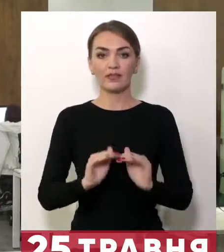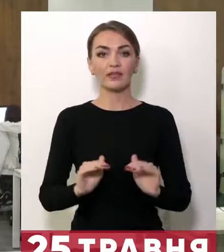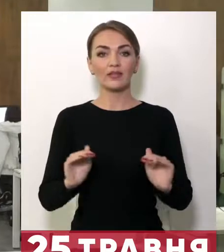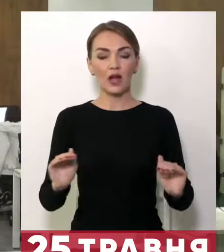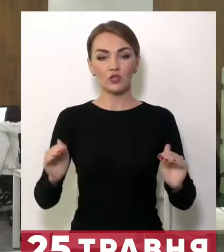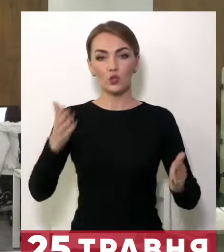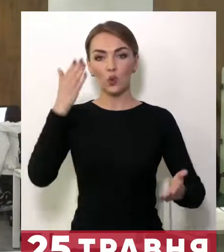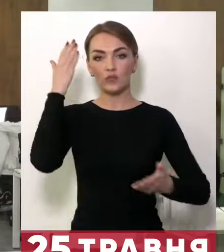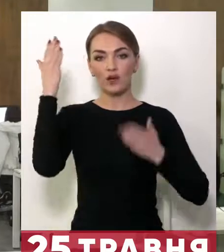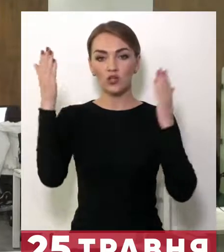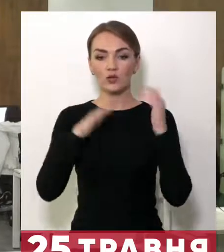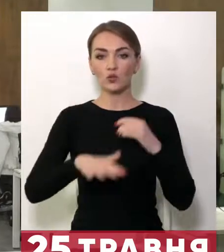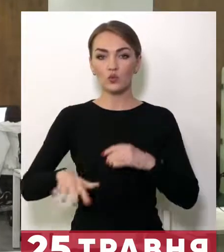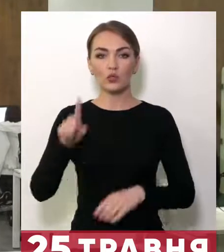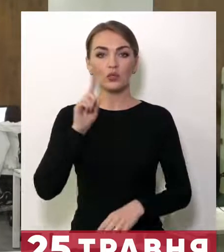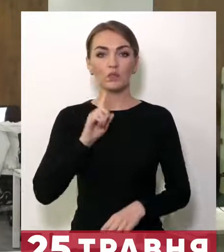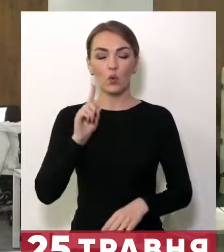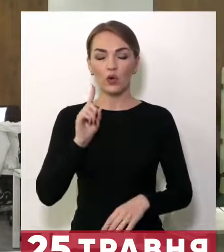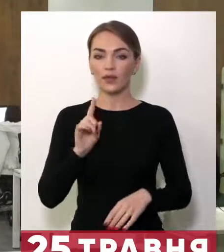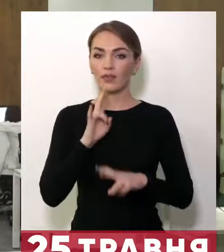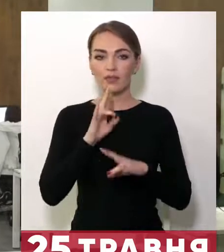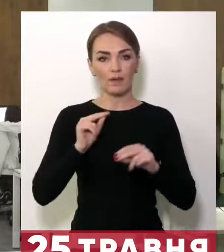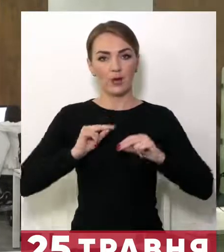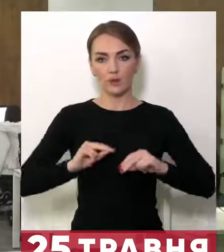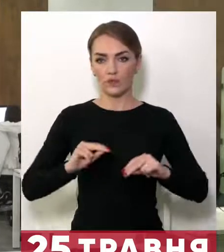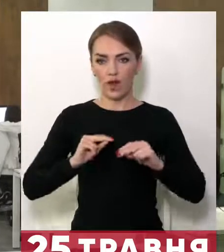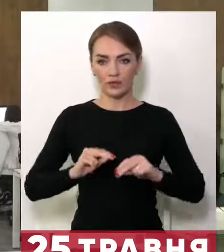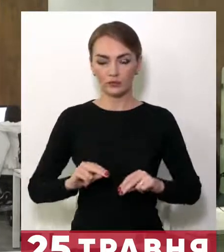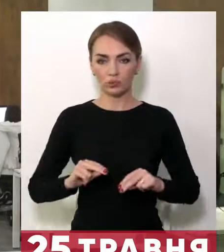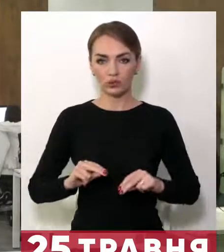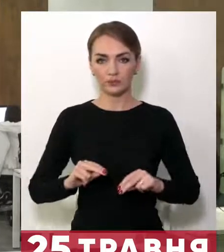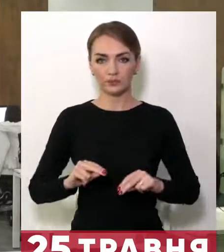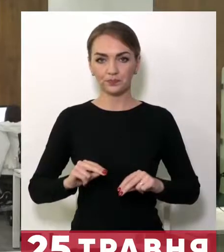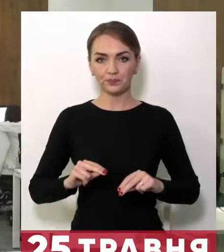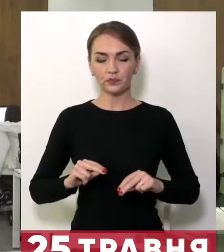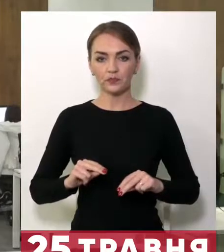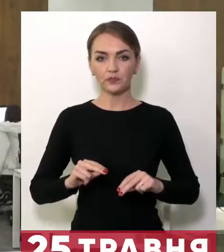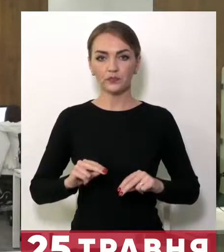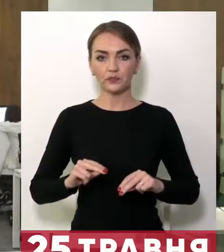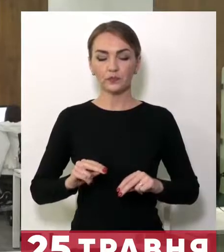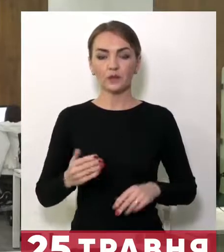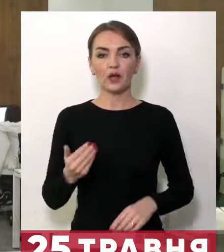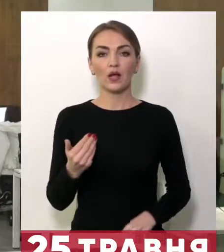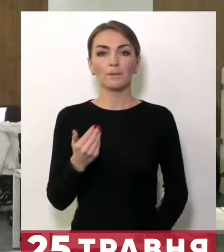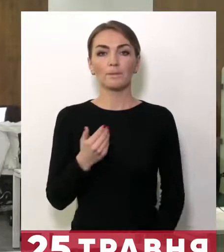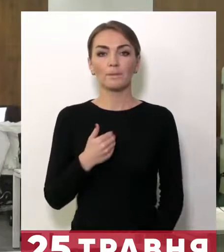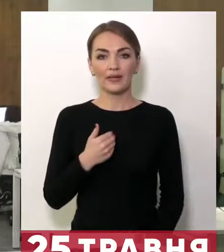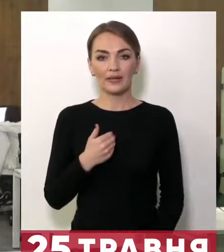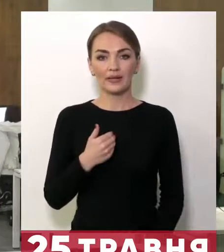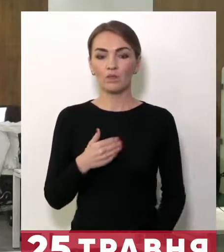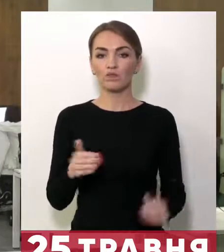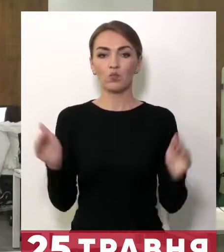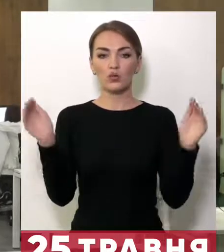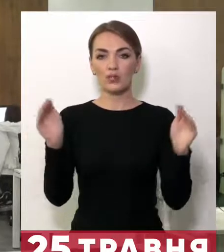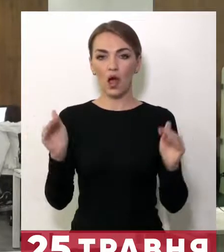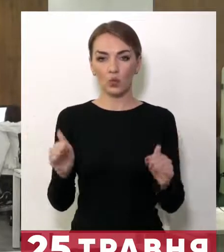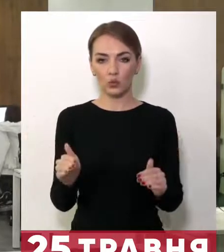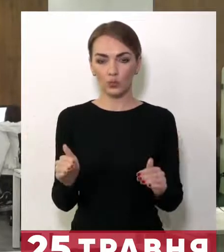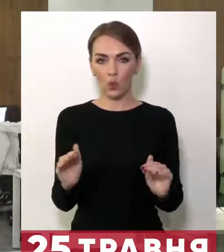дитячі розважальні зони поки не працюватимуть. Ми